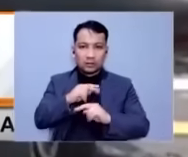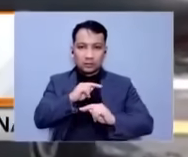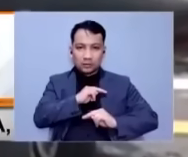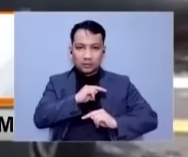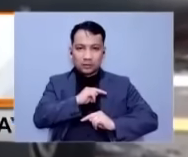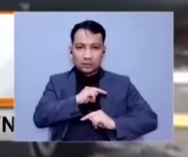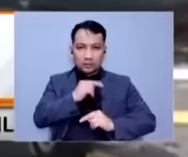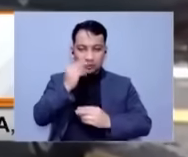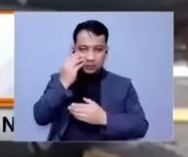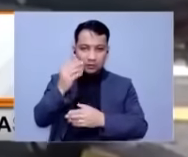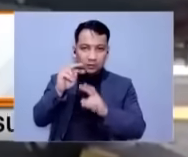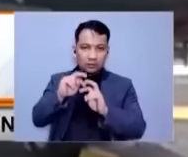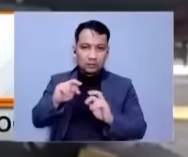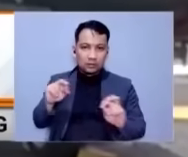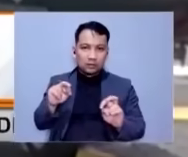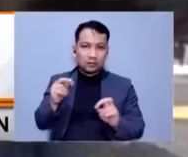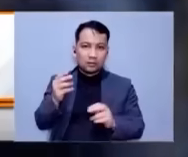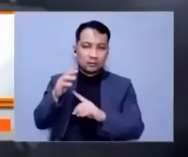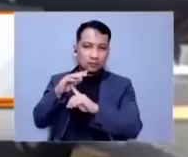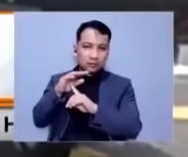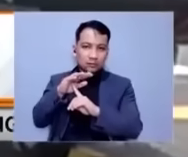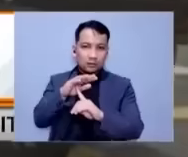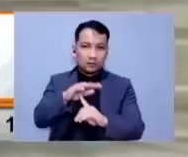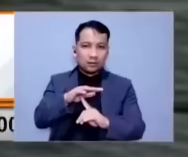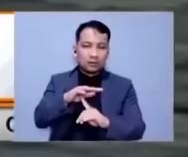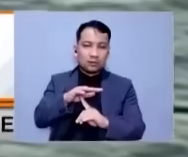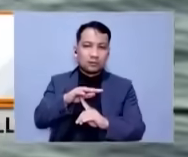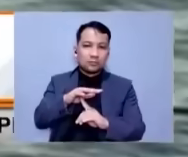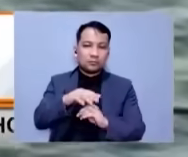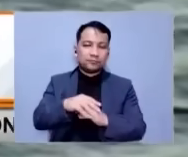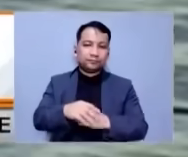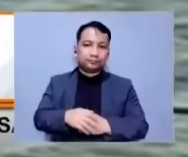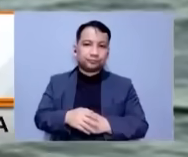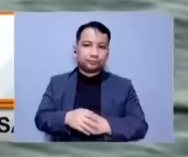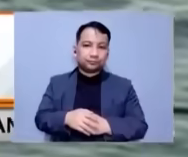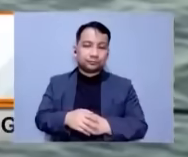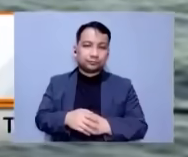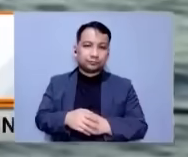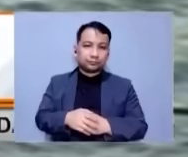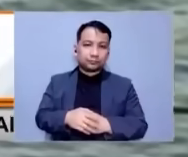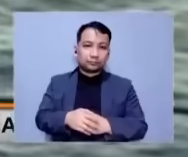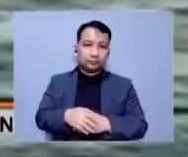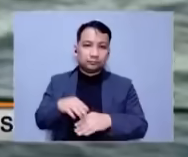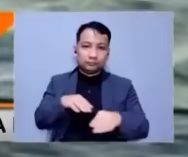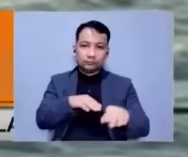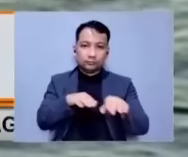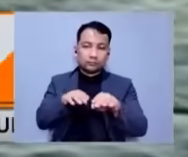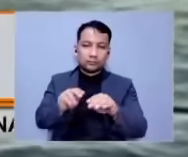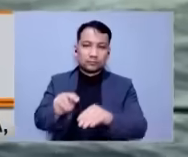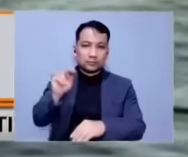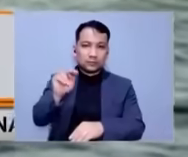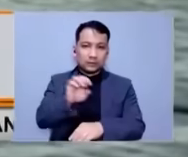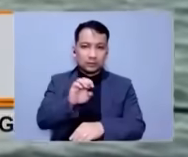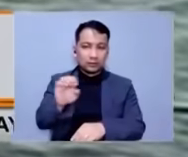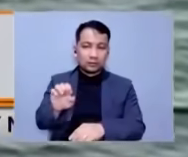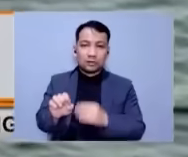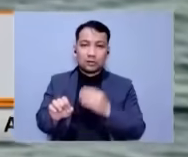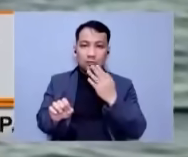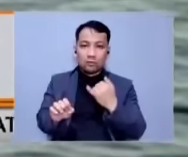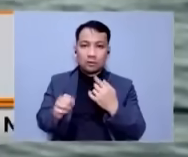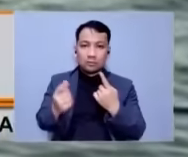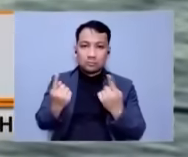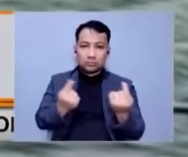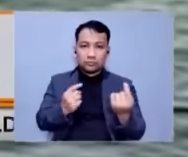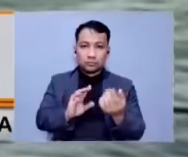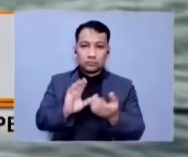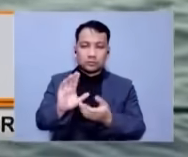at inspection sa mga lumapag na helicopter sa barko. Sa ship formation patungo sa northeast ng Palawan kung saan gaganapin ang iba pang